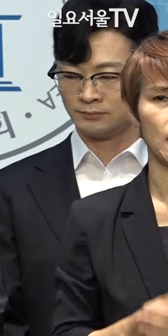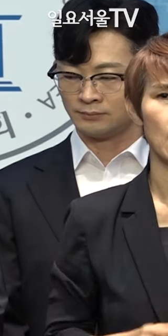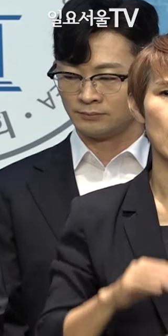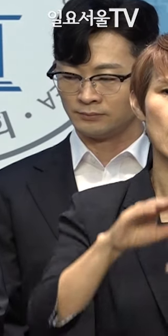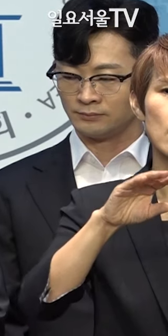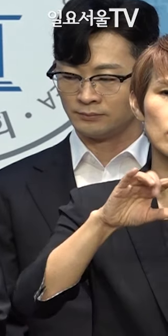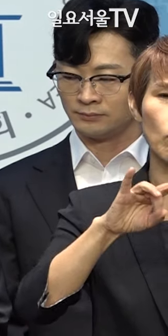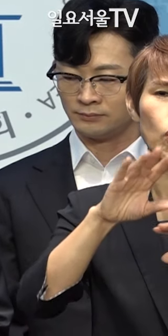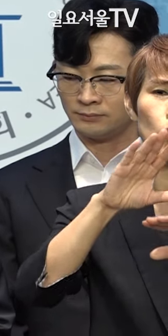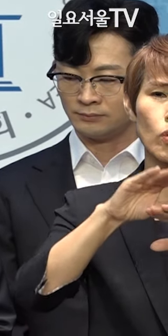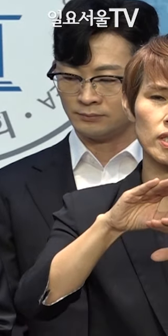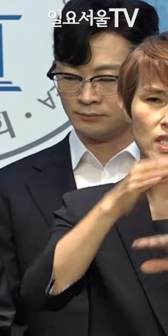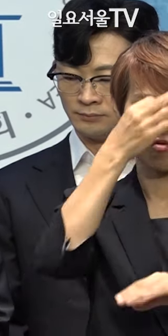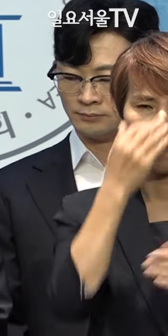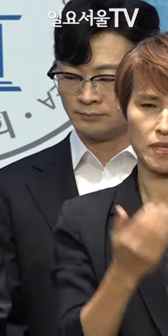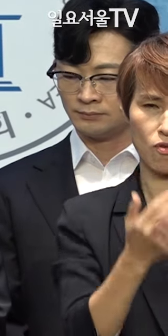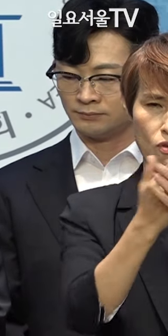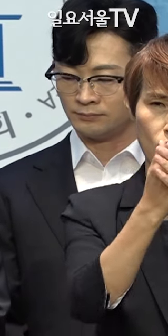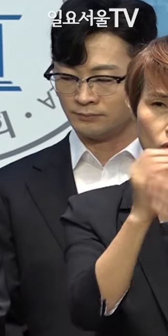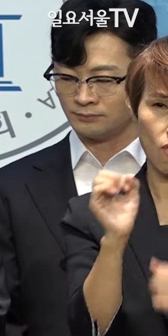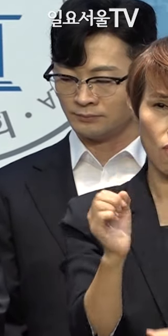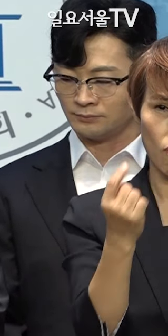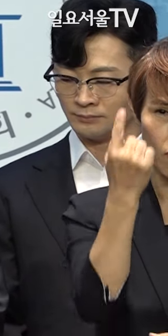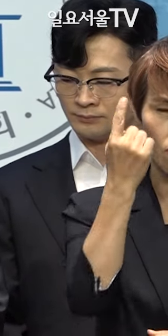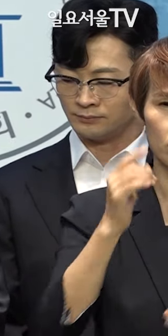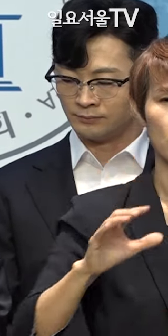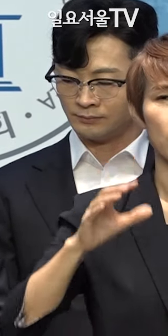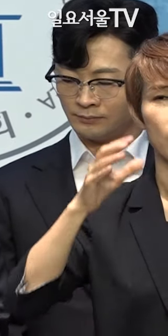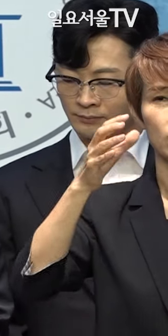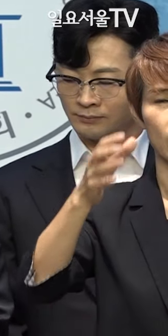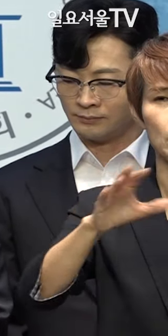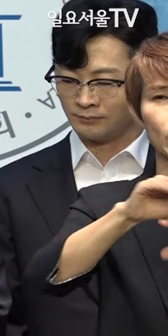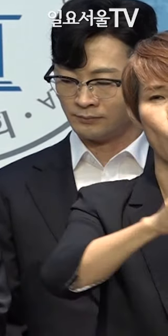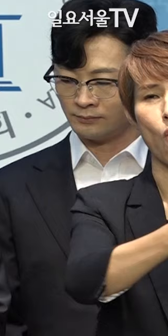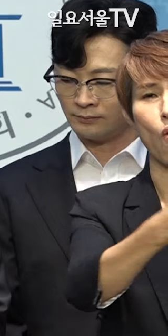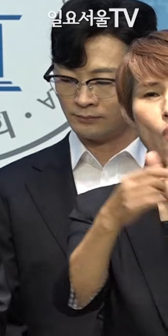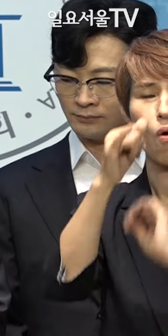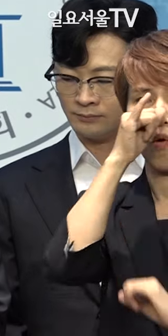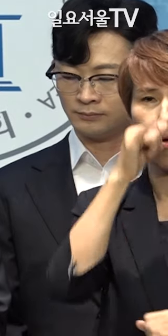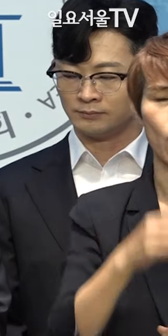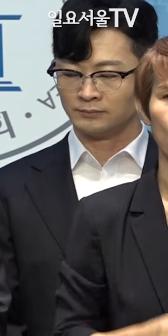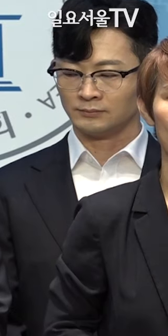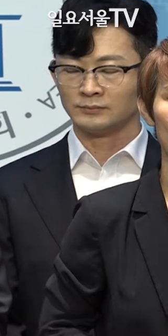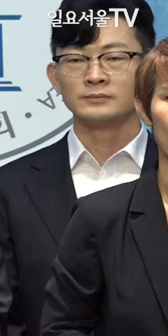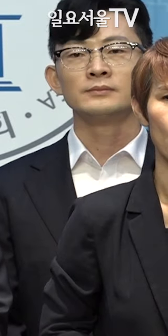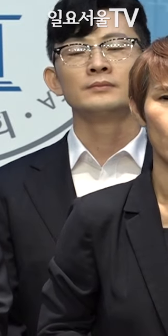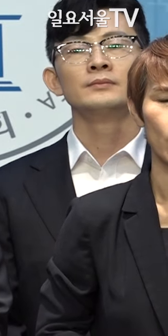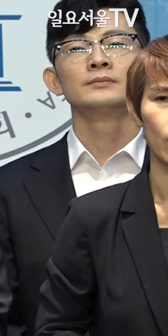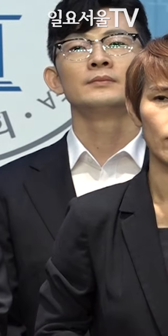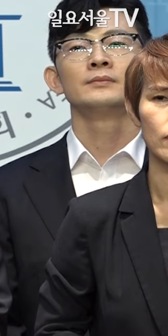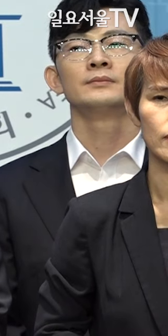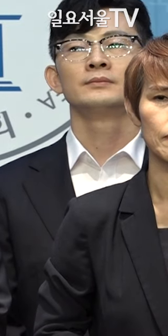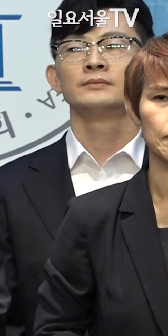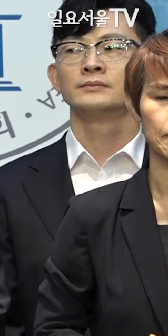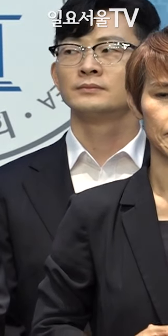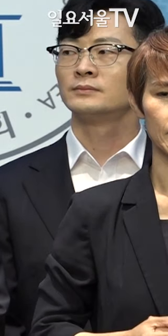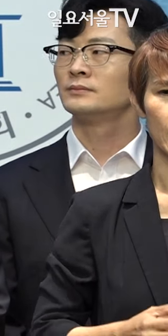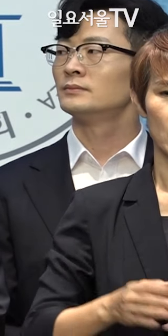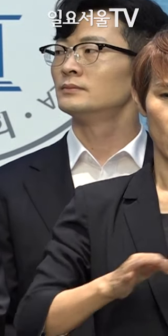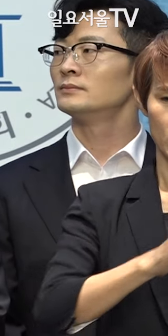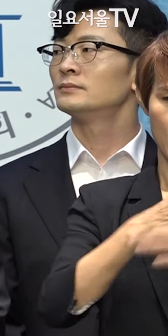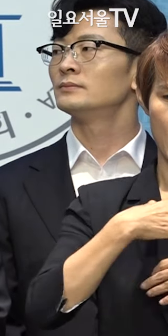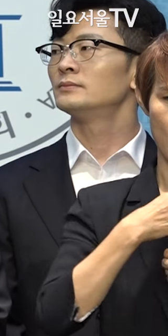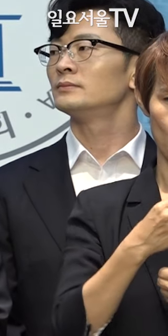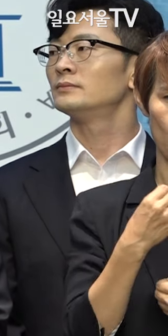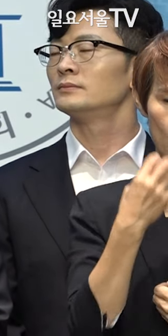정보통신기술의 발전에 힘입어 지구촌의 시공간은 나날이 좁혀지고 있습니다. 예, 무역을 필두로 자국의 경제 안보 이익을